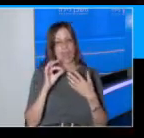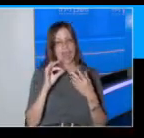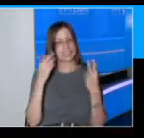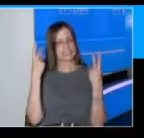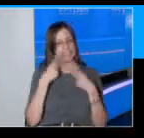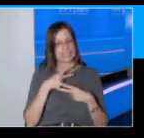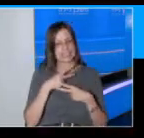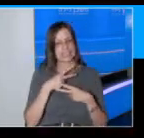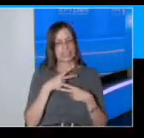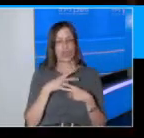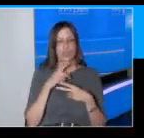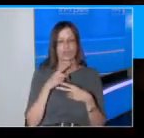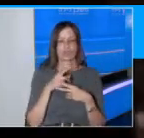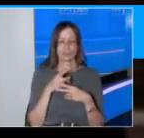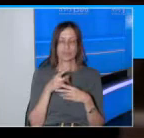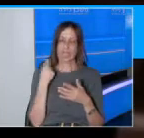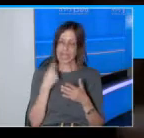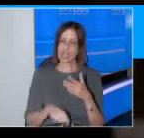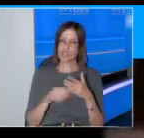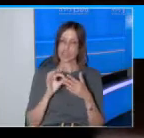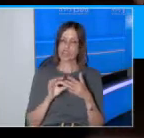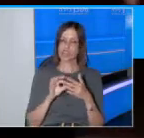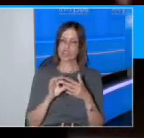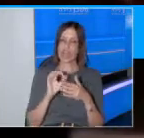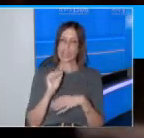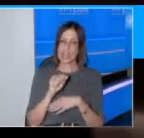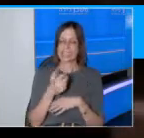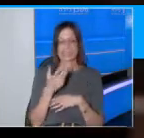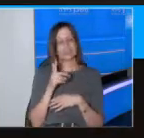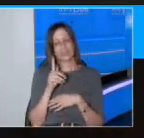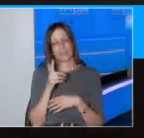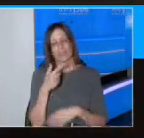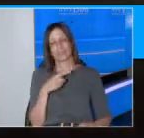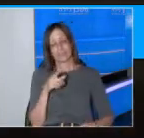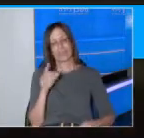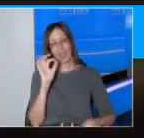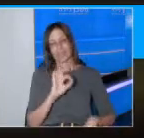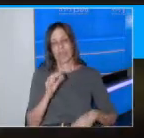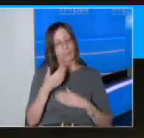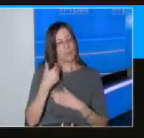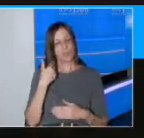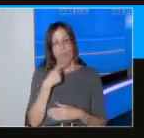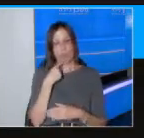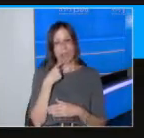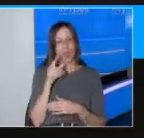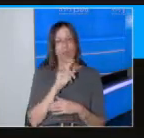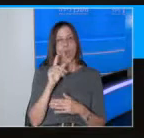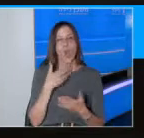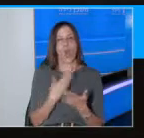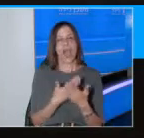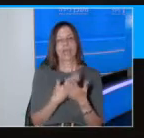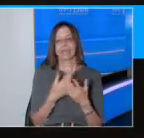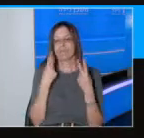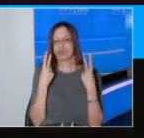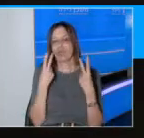של רכישה של יס וכולי, אבל בעצם זה עדיין מוקדם לומר, הוא לא עד